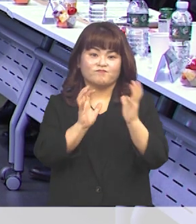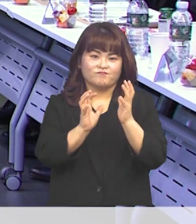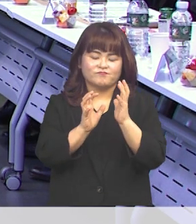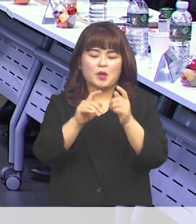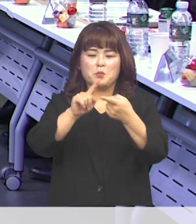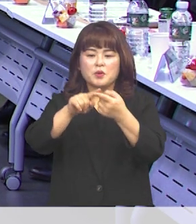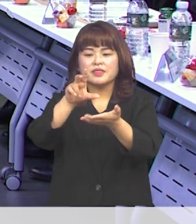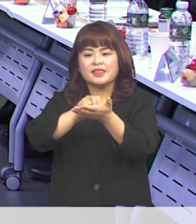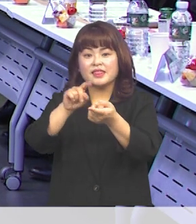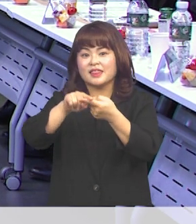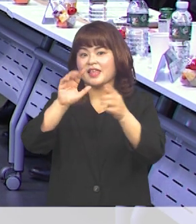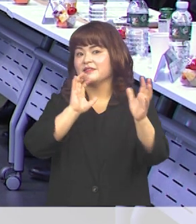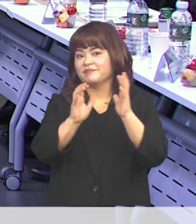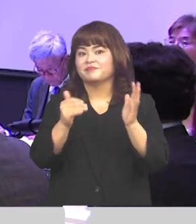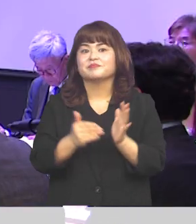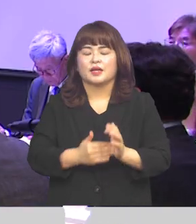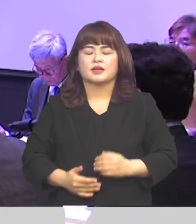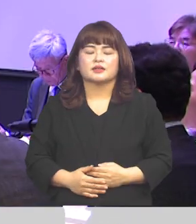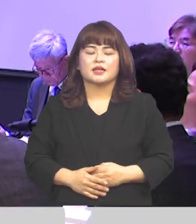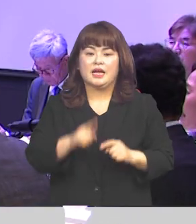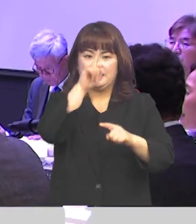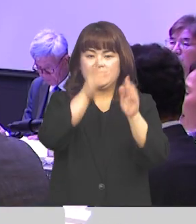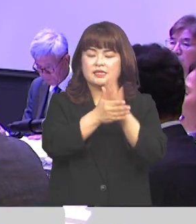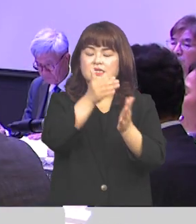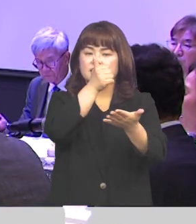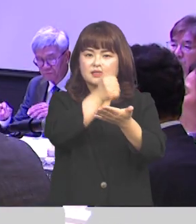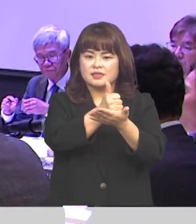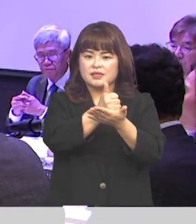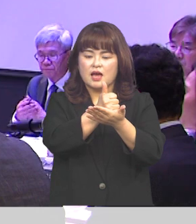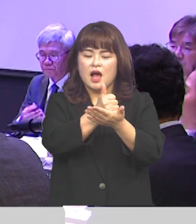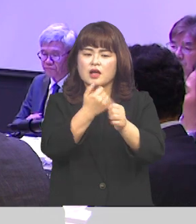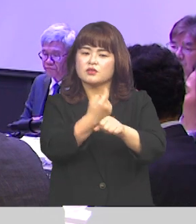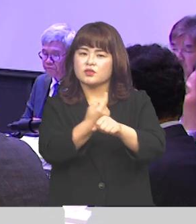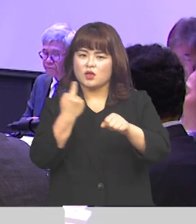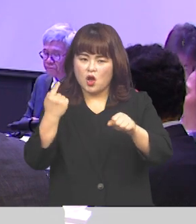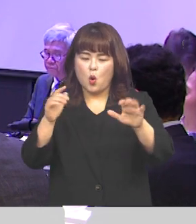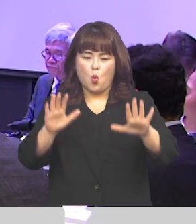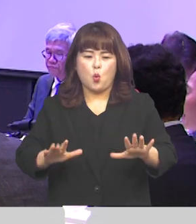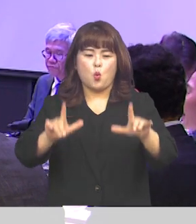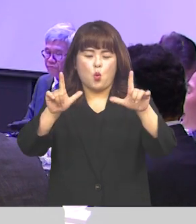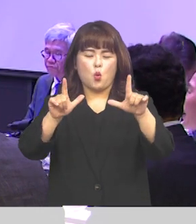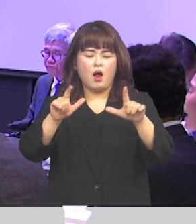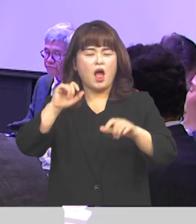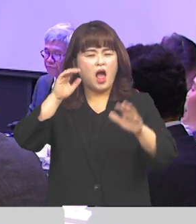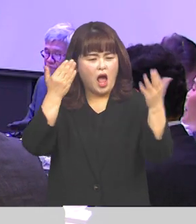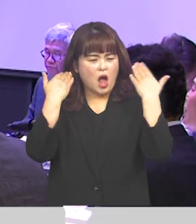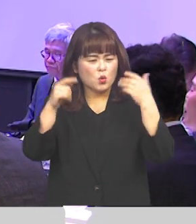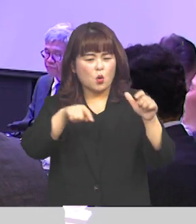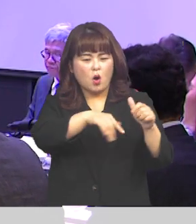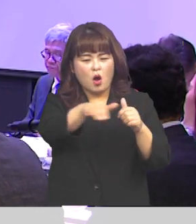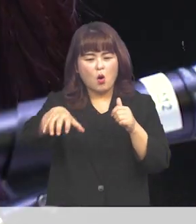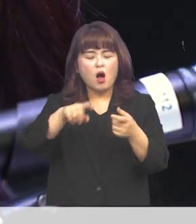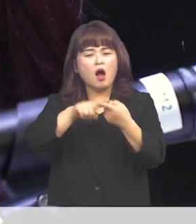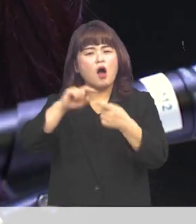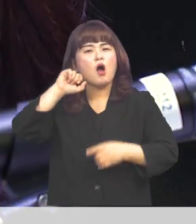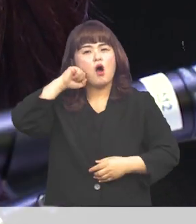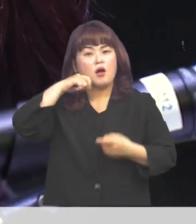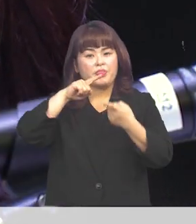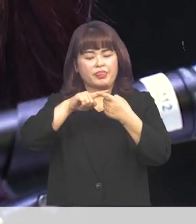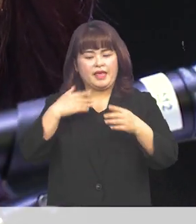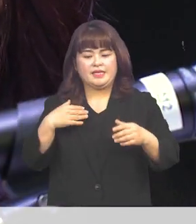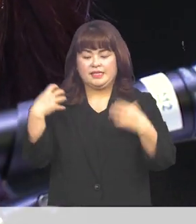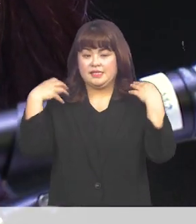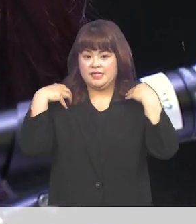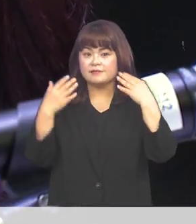학교별 현안을 논의했습니다. 이 시장은 지난해에 이어 올해에도 학교 현장의 애로사항 중 시가 할 수